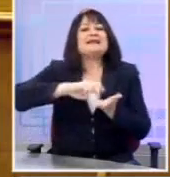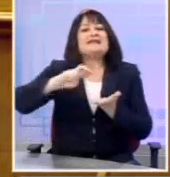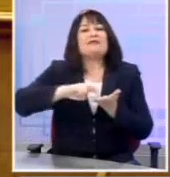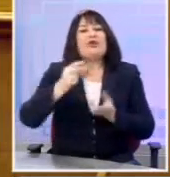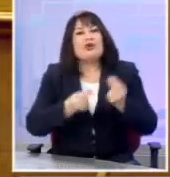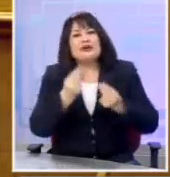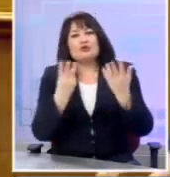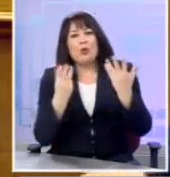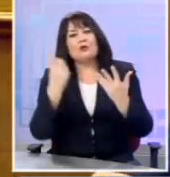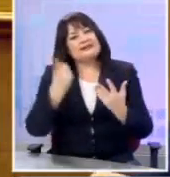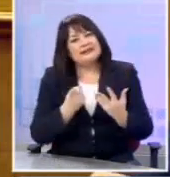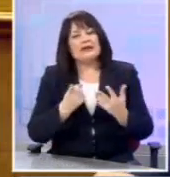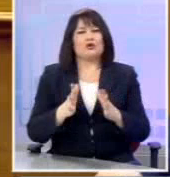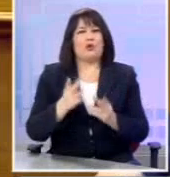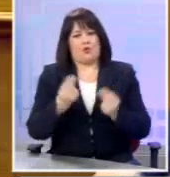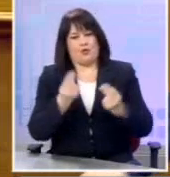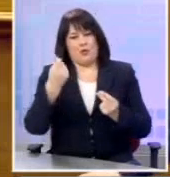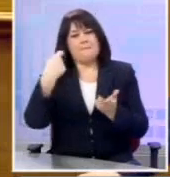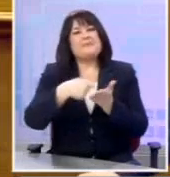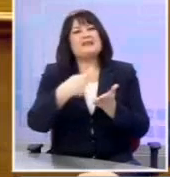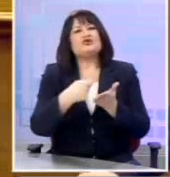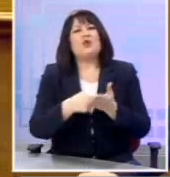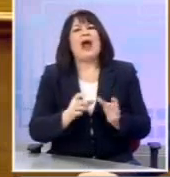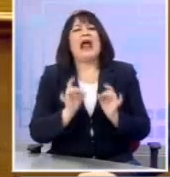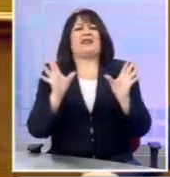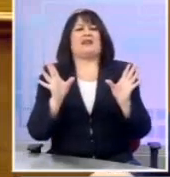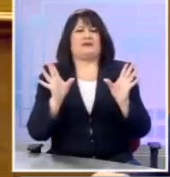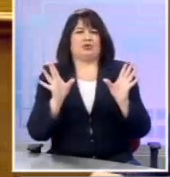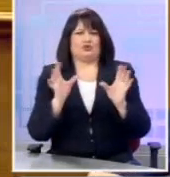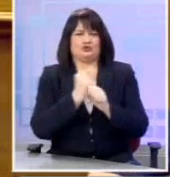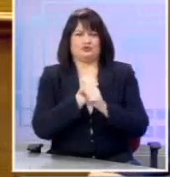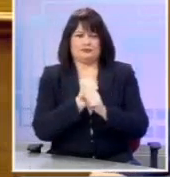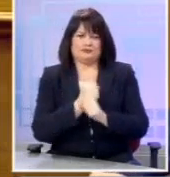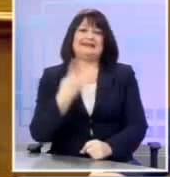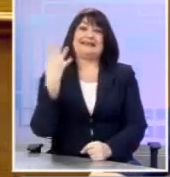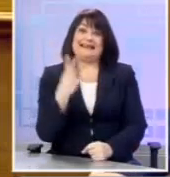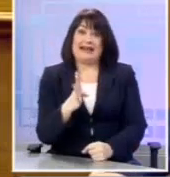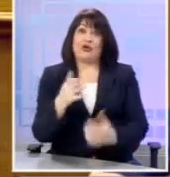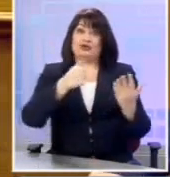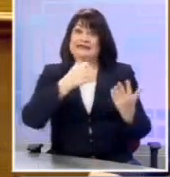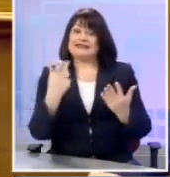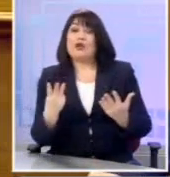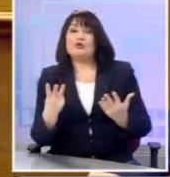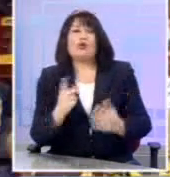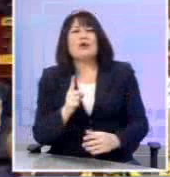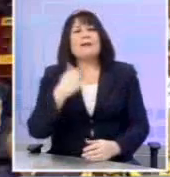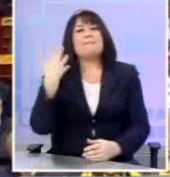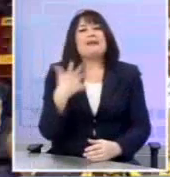στο 80% του μισθού του ανεπίκαιτου εργάτη, δηλαδή στα 468 και όχι στα 586 ευρώ.